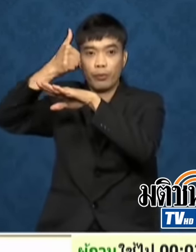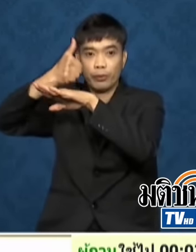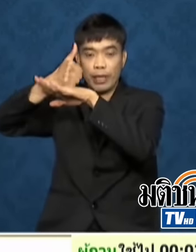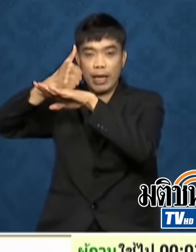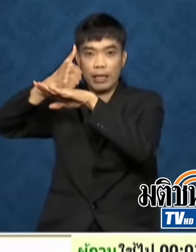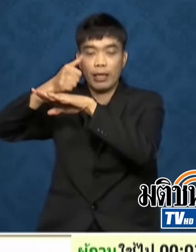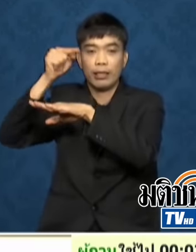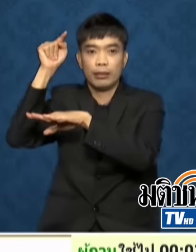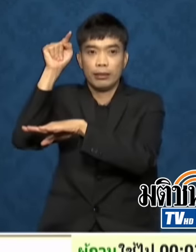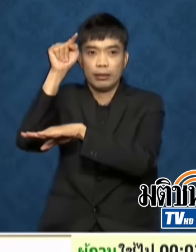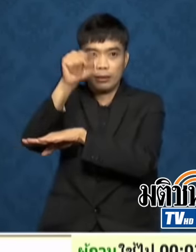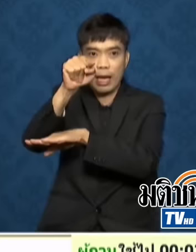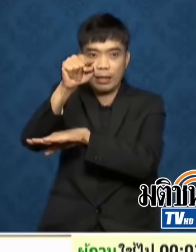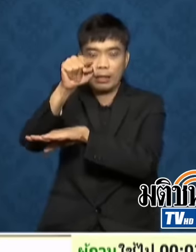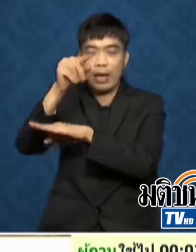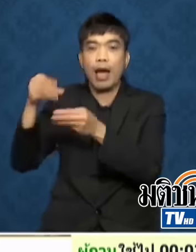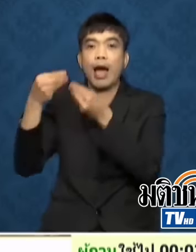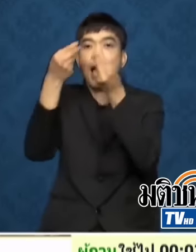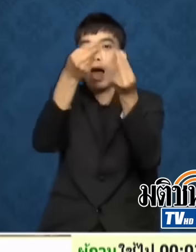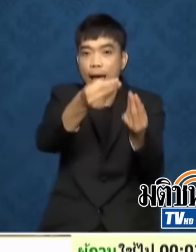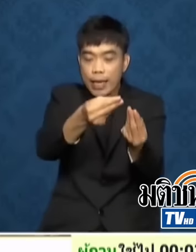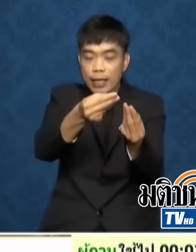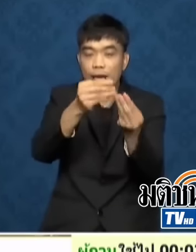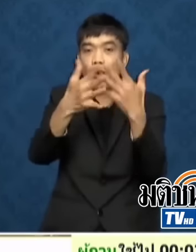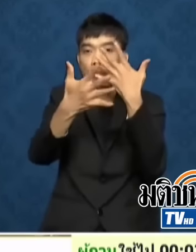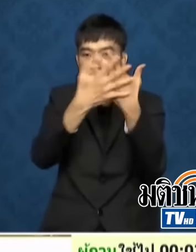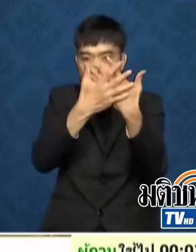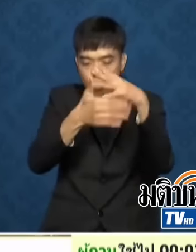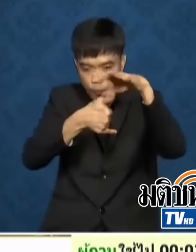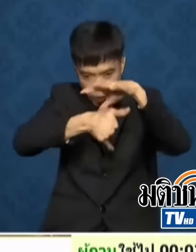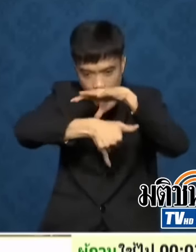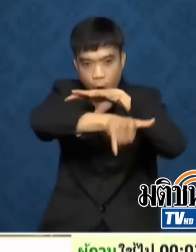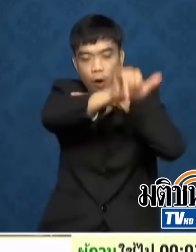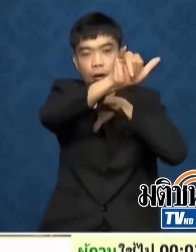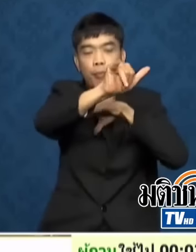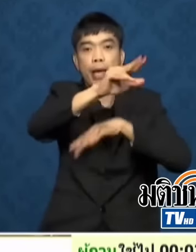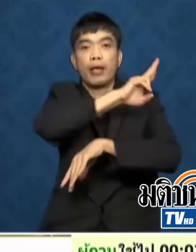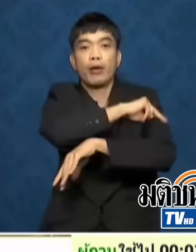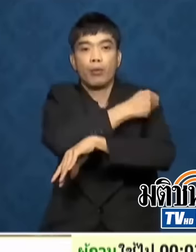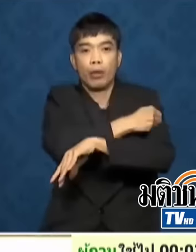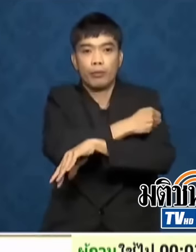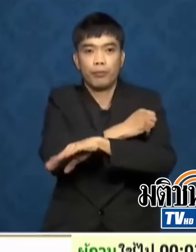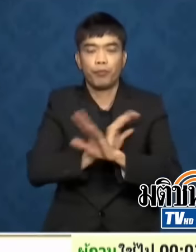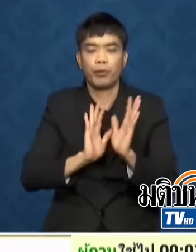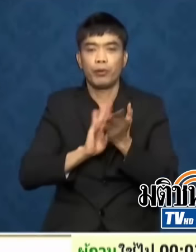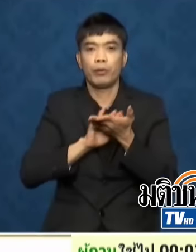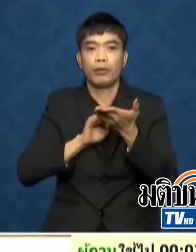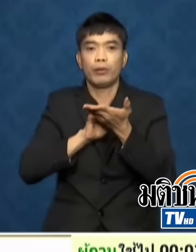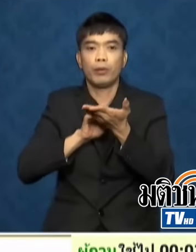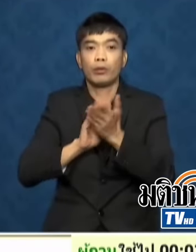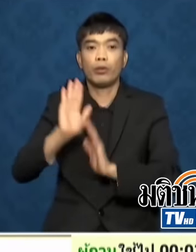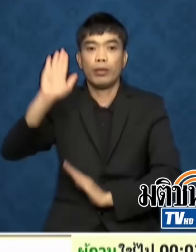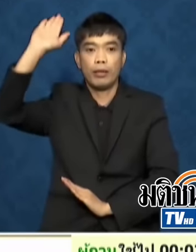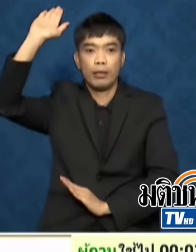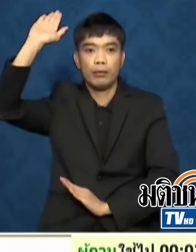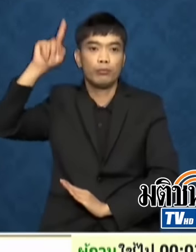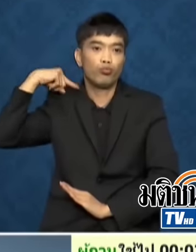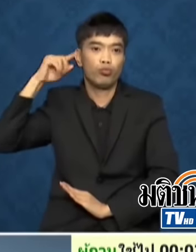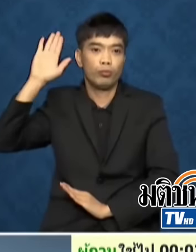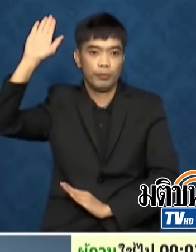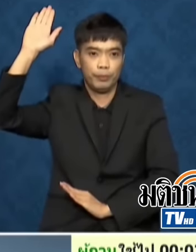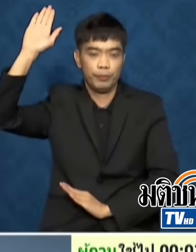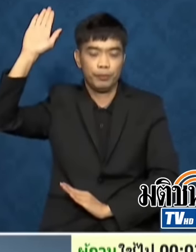ไปรักษาตัวนอกเรือนจำให้ดำเนินการดังต่อไปนี้อนุ2สไลด์มาครับ เดี๋ยวมีผู้ ท่านประธานคะขออนุญาตประท้วงค่ะ ครับเชิญ